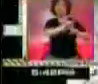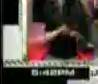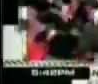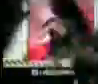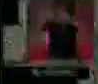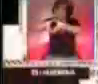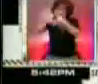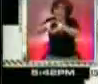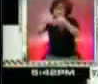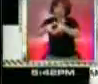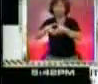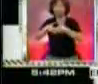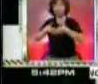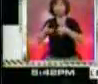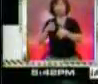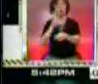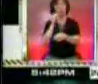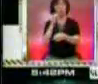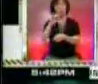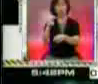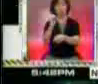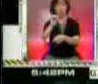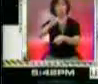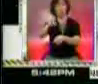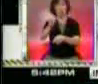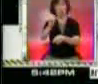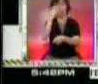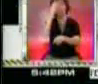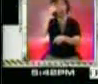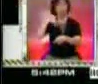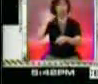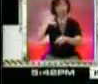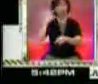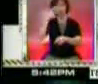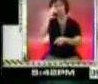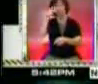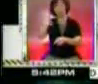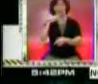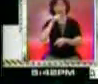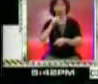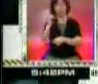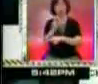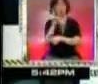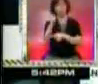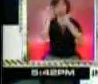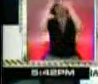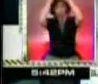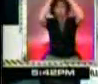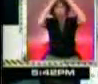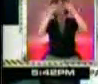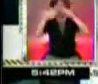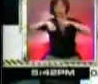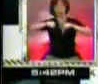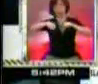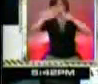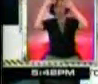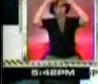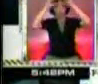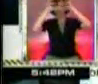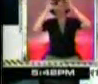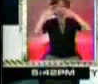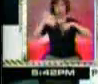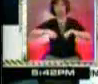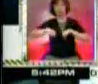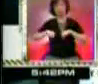kanilang minor de edad na anak na si Jojo. Dahil lang daw sa hindi pagsuot ng helmet. Tama po ba, ma'am? Tapos, sir. Okay, so hindi nakasuot ng helmet yung hindi